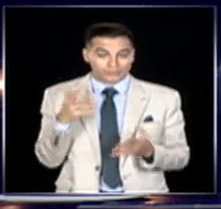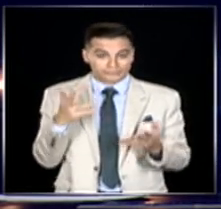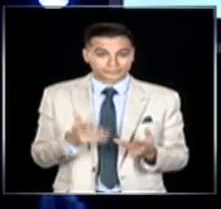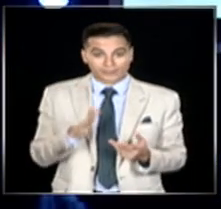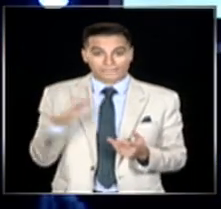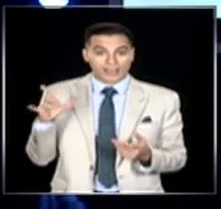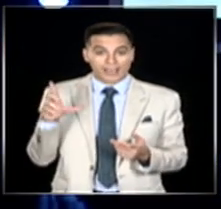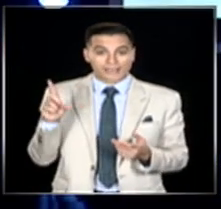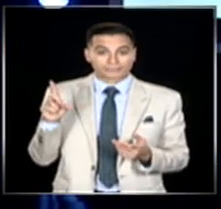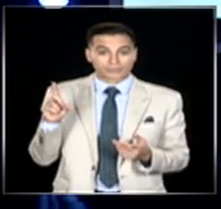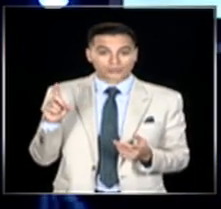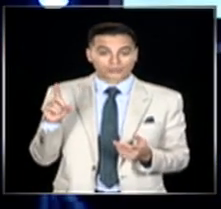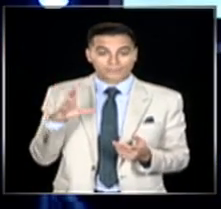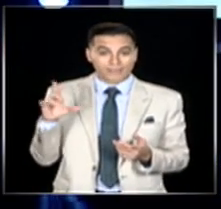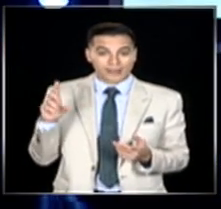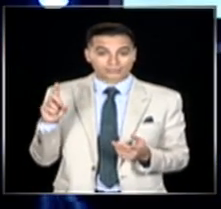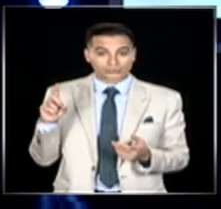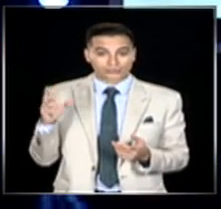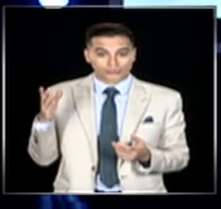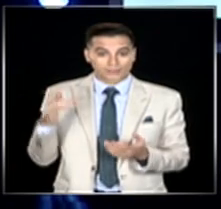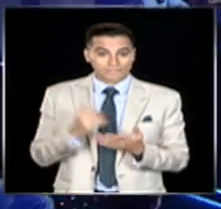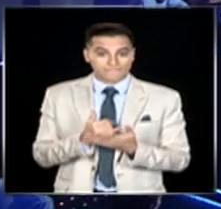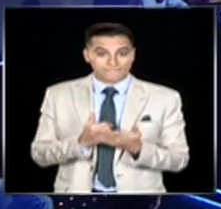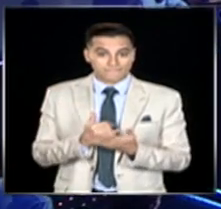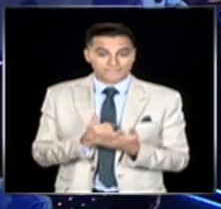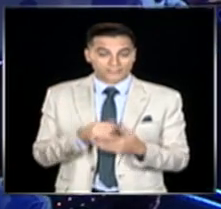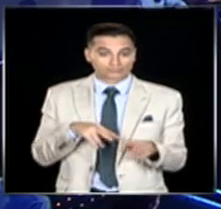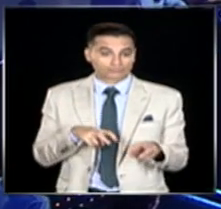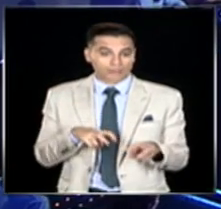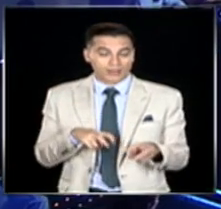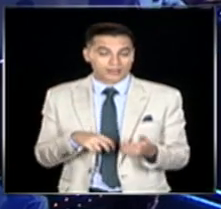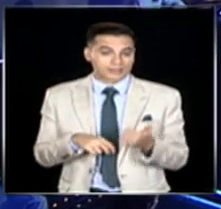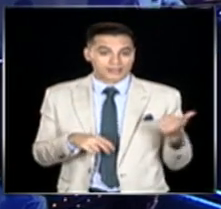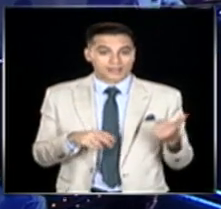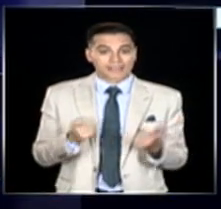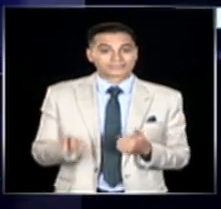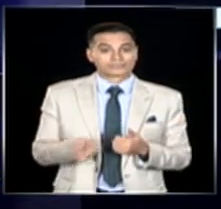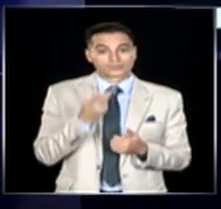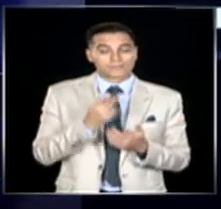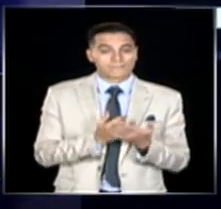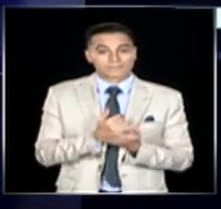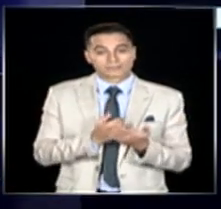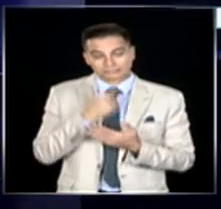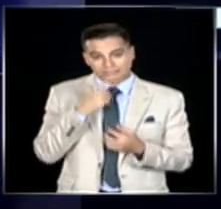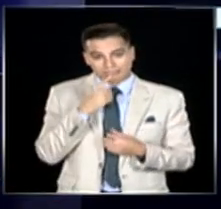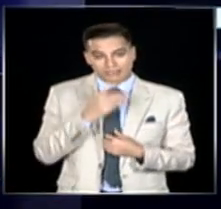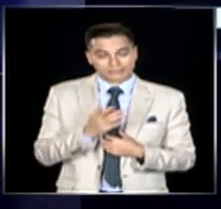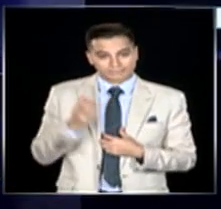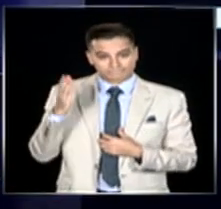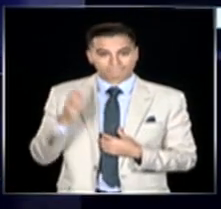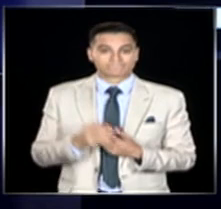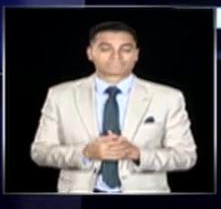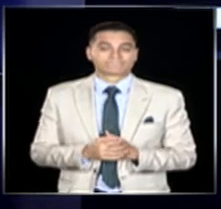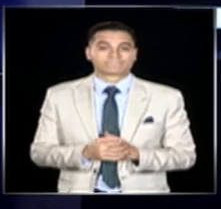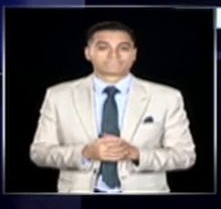اتغيرت. 125 السويدي ديارب نجم الشرقية، 75 الشهيد مهيد الهواري